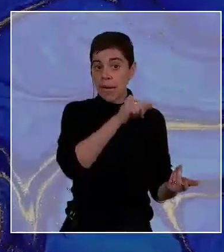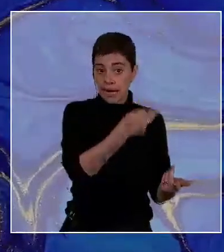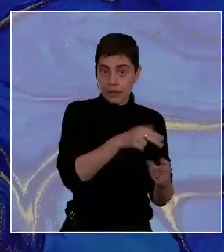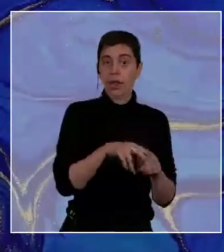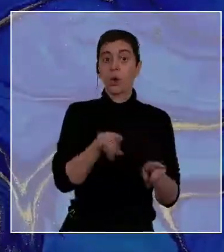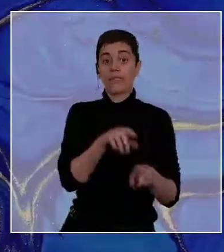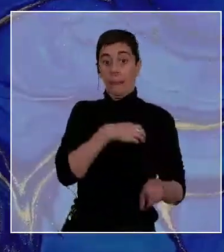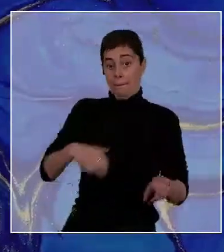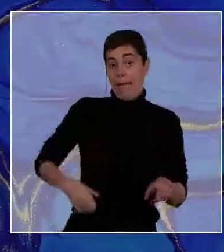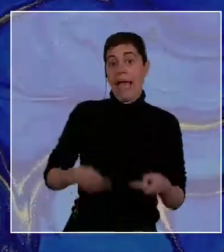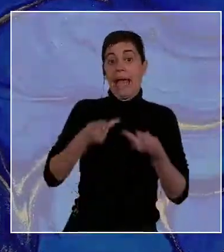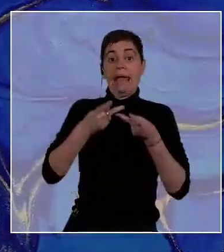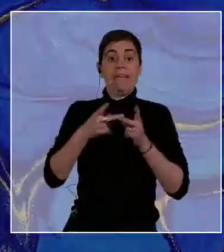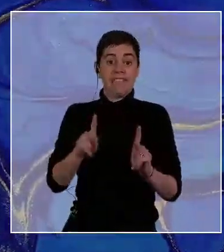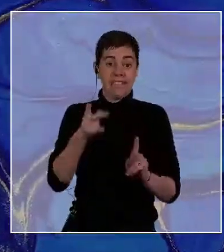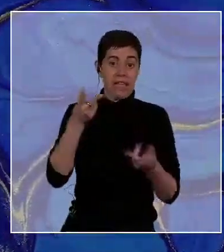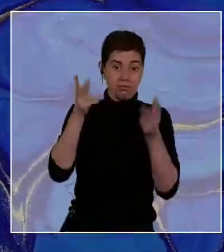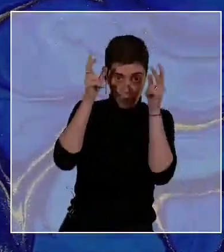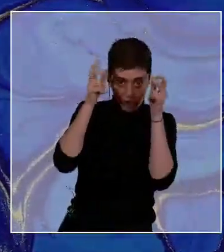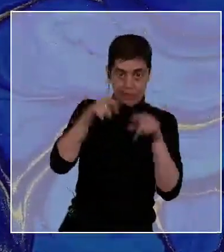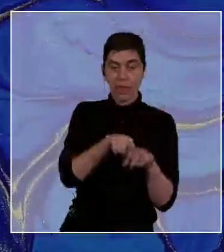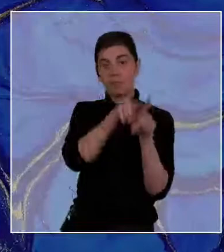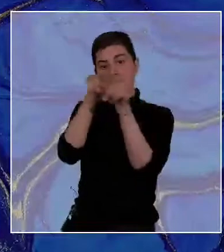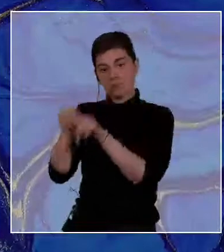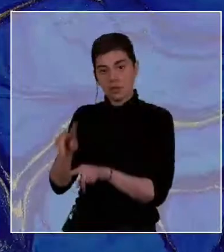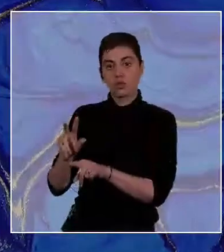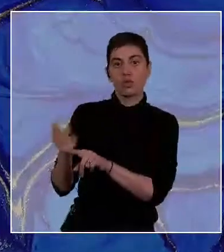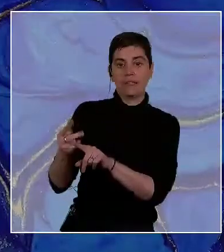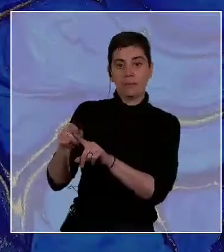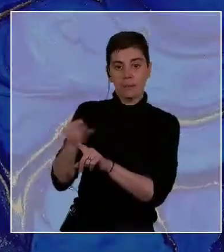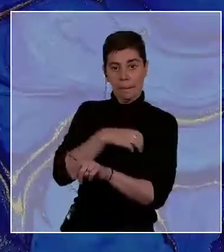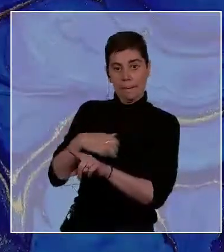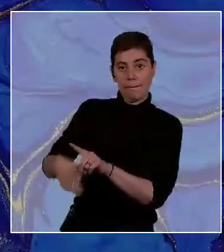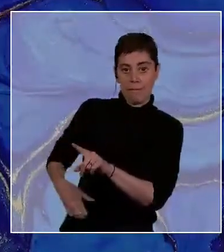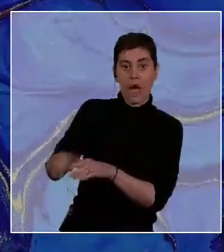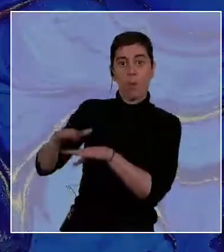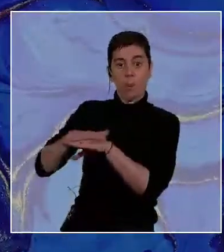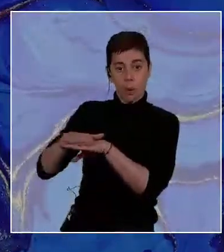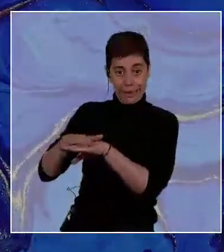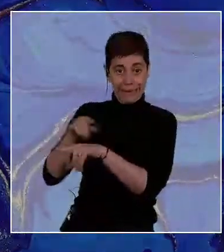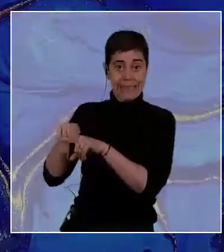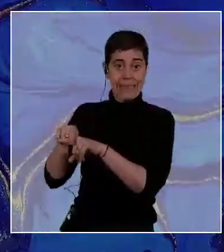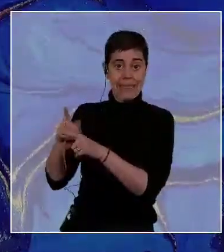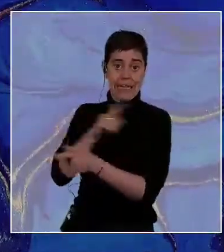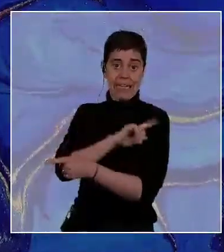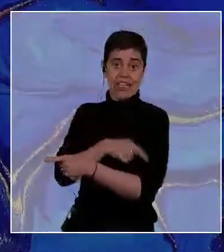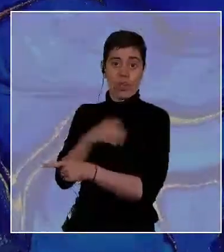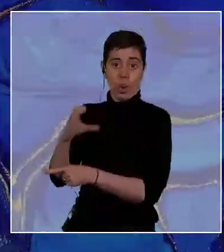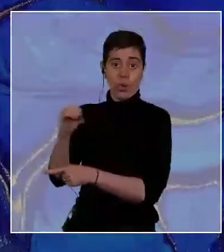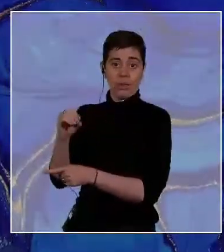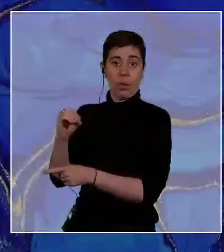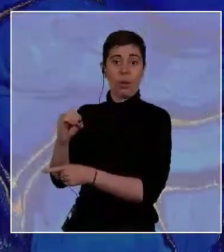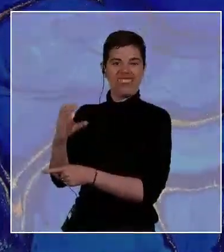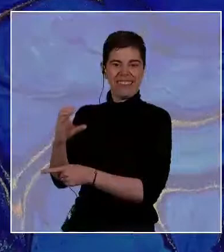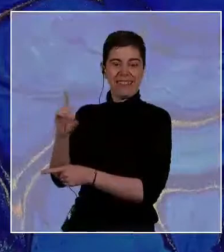Manchester, et Solken Jim, qui est chargé des politiques énergétiques à l'OCDE. Je voudrais commencer par les